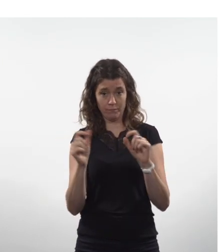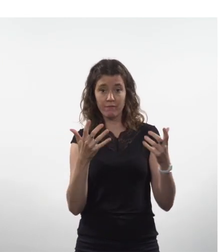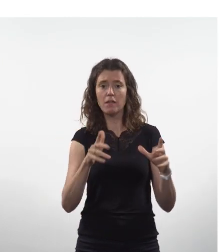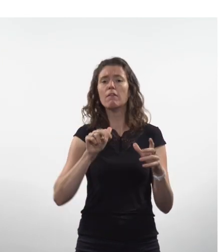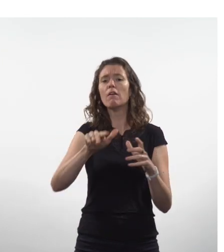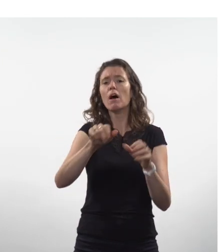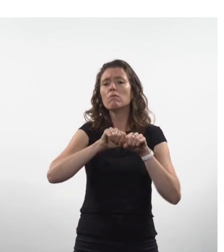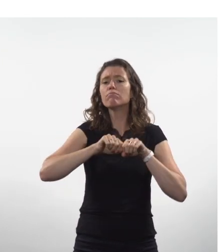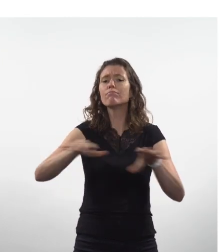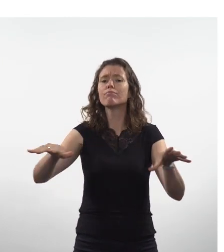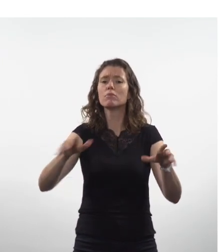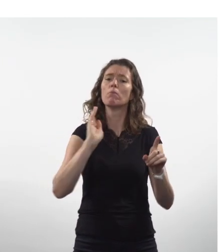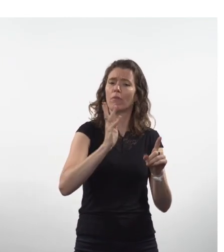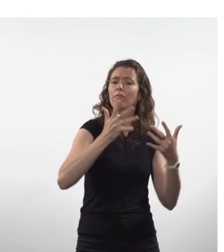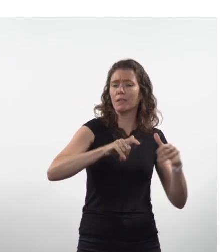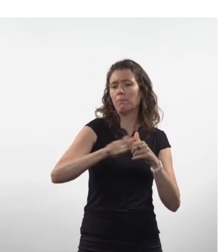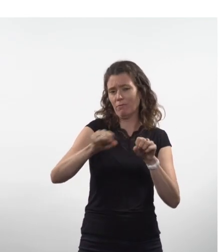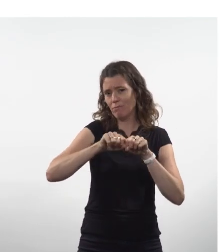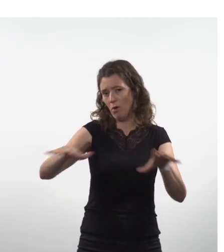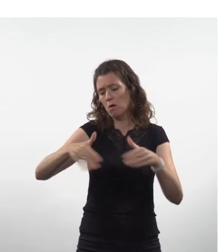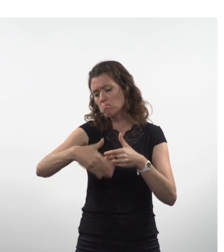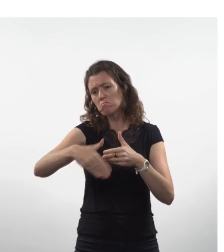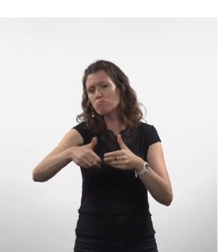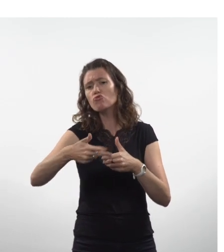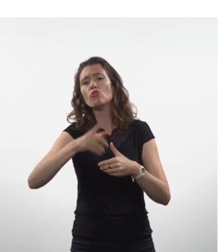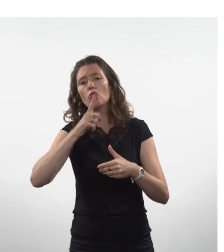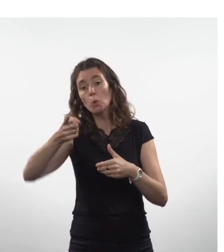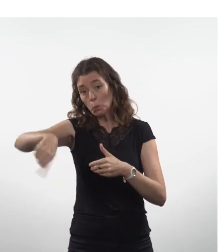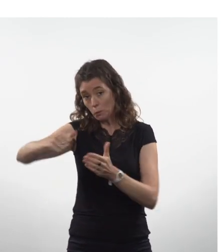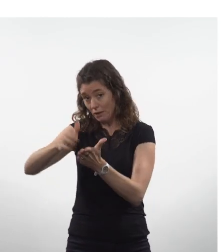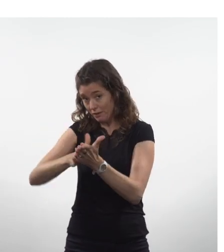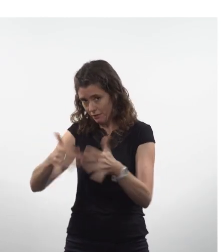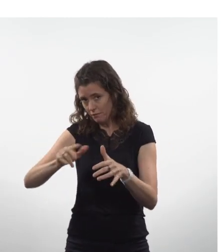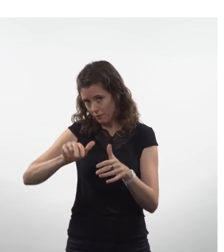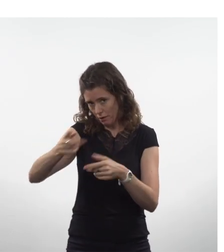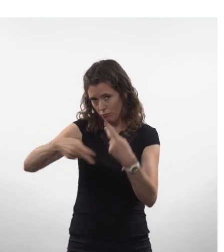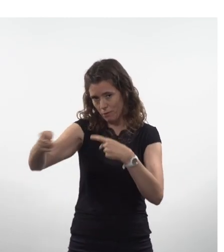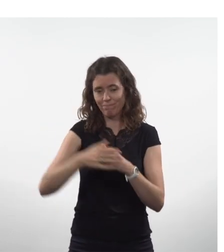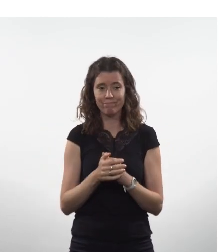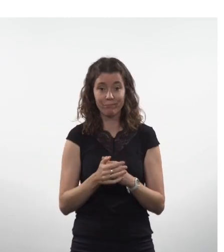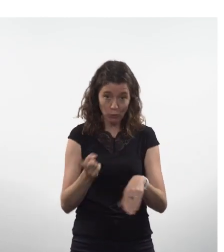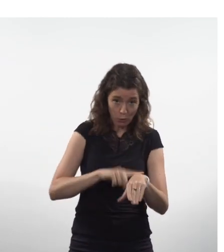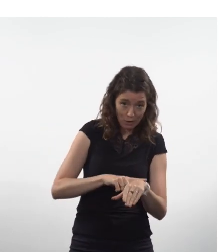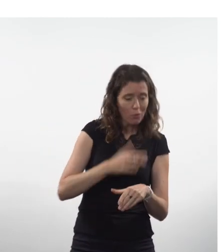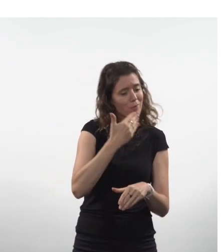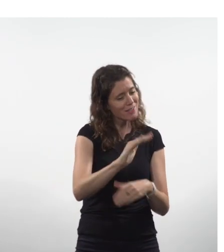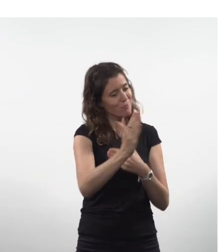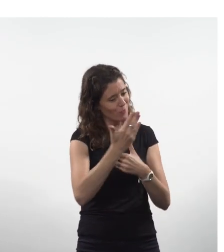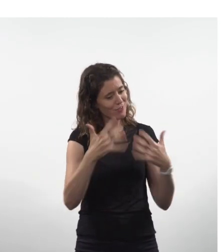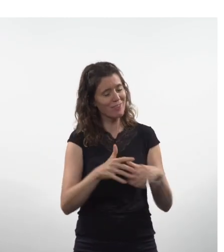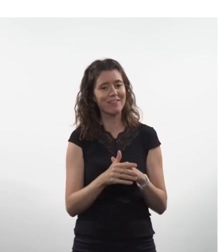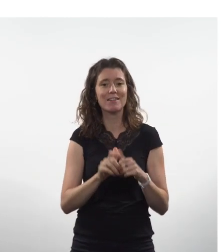nous enverrons à l'issue du webinaire dans quelques jours à tous les inscrits. Et donc, sans plus attendre, merci pour cette présentation.